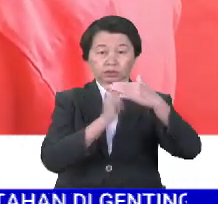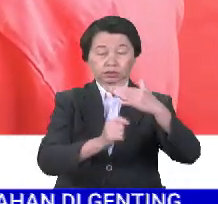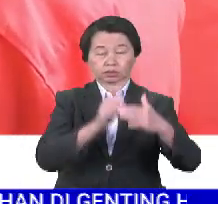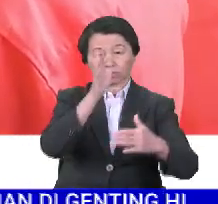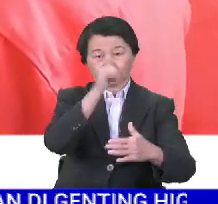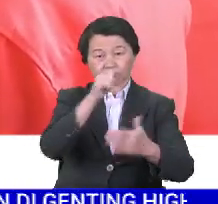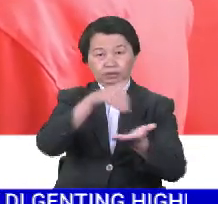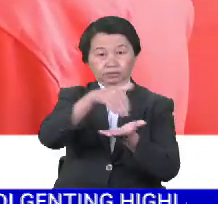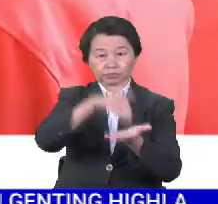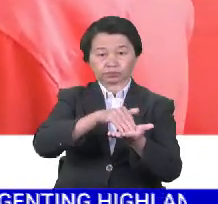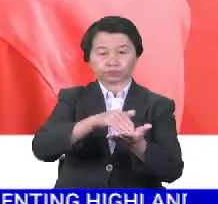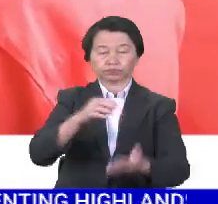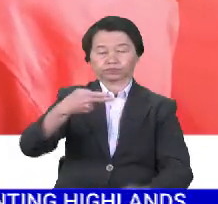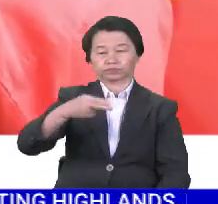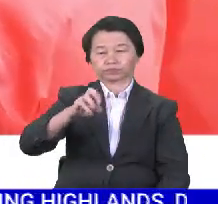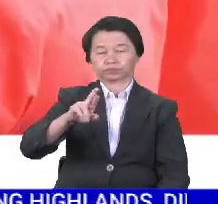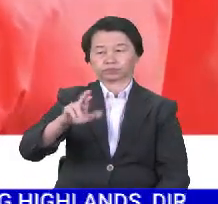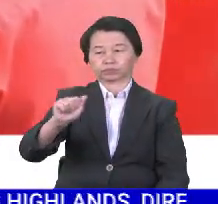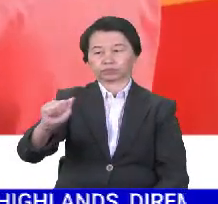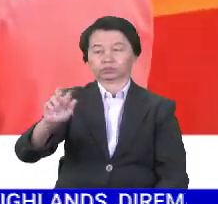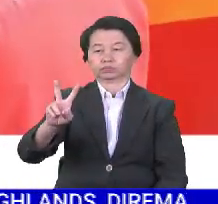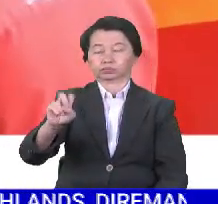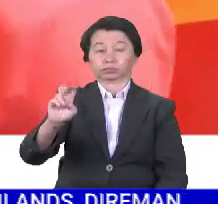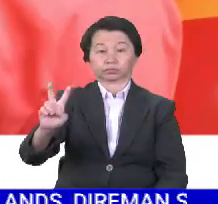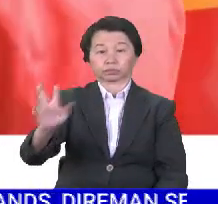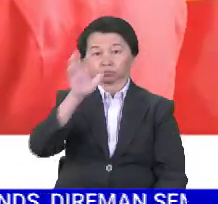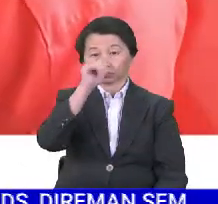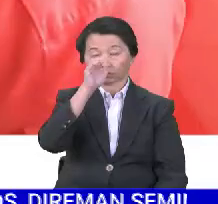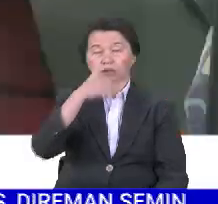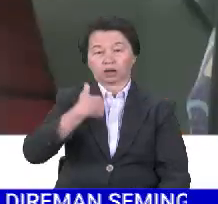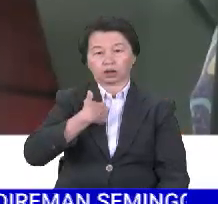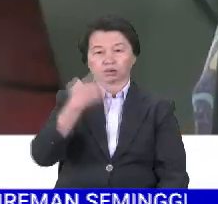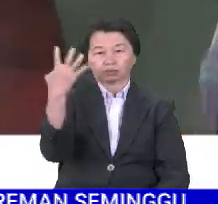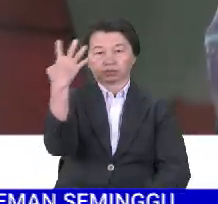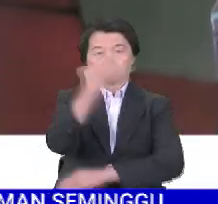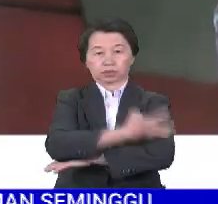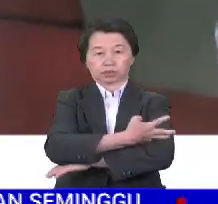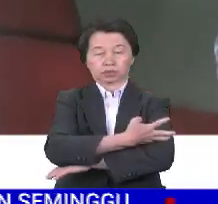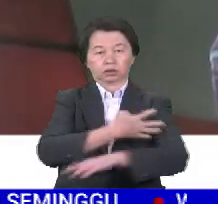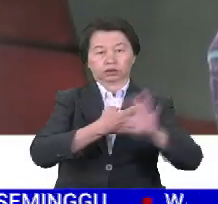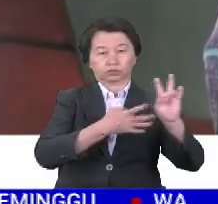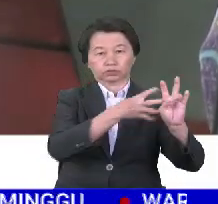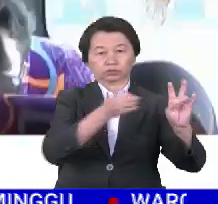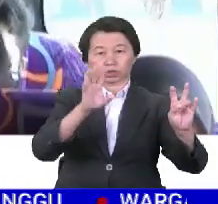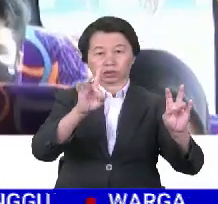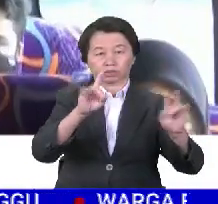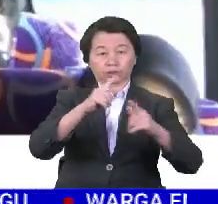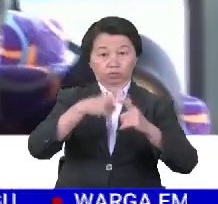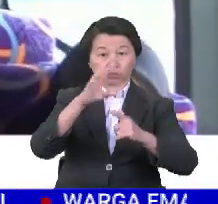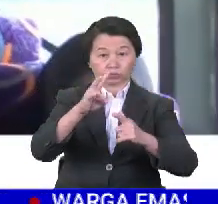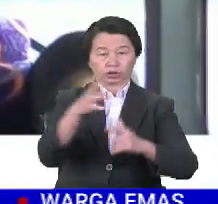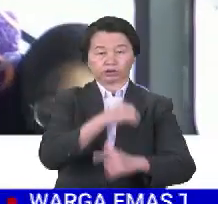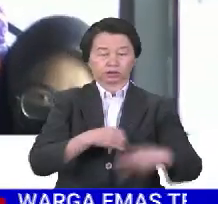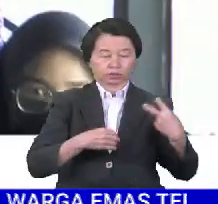Melaka Central. Operasi HRAA 2022 di Melaka berlangsung selama 4 hari pada 7 dan 8 Julai